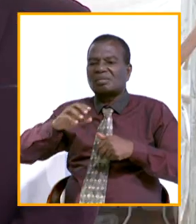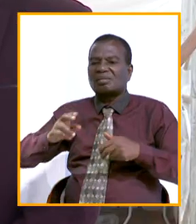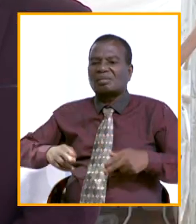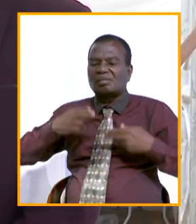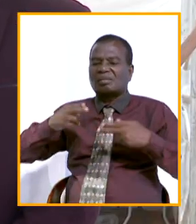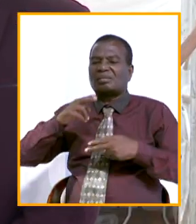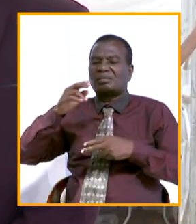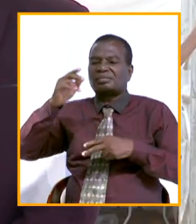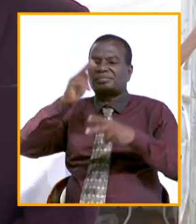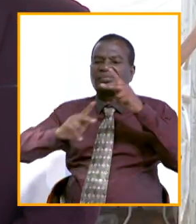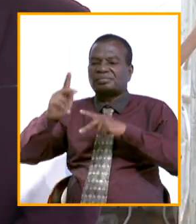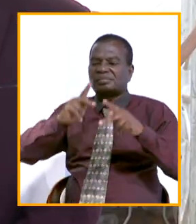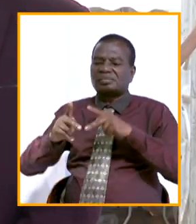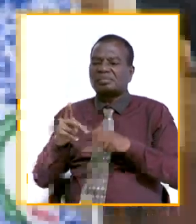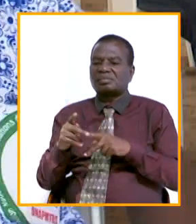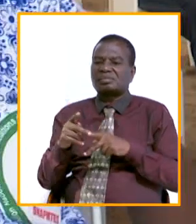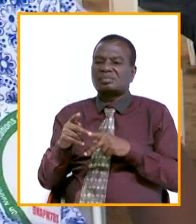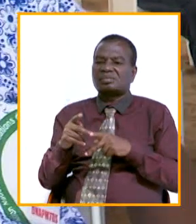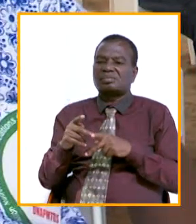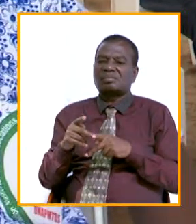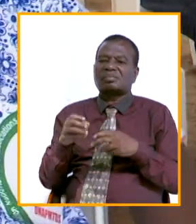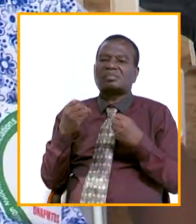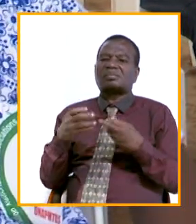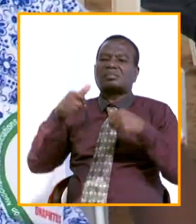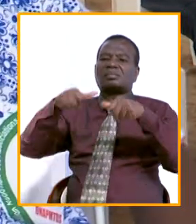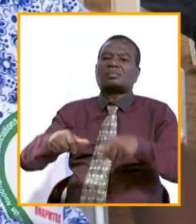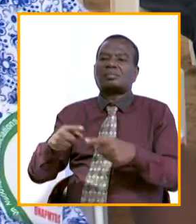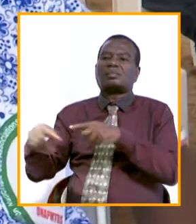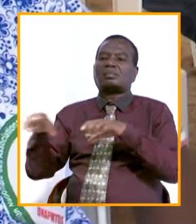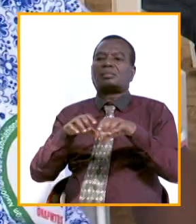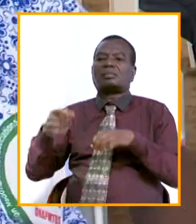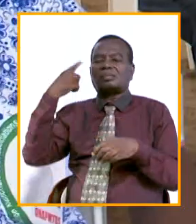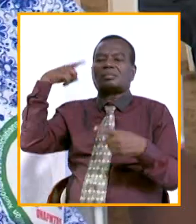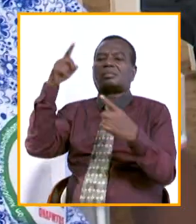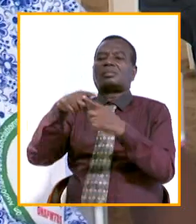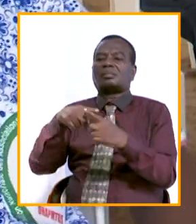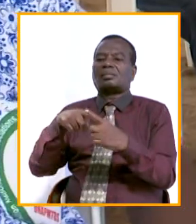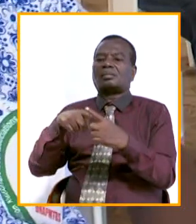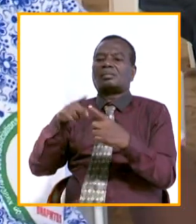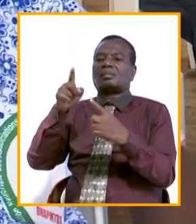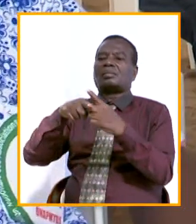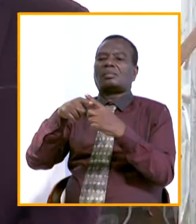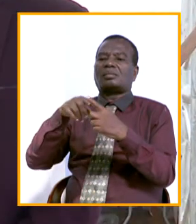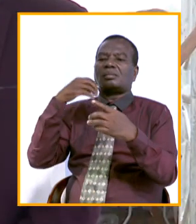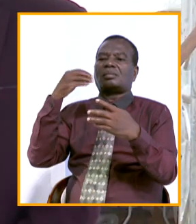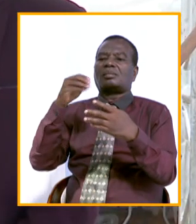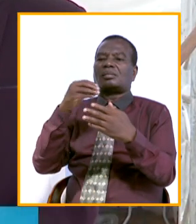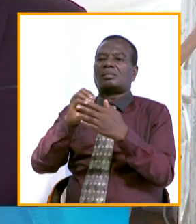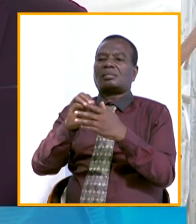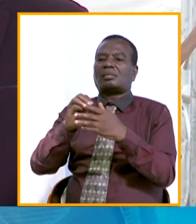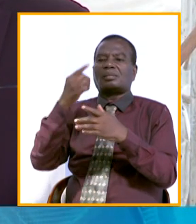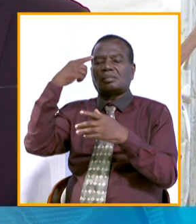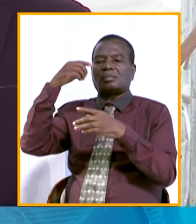et de la couverture maladie universelle. Beaucoup reste à faire pour atteindre les objectifs finaux afin de mettre